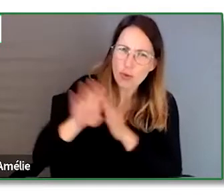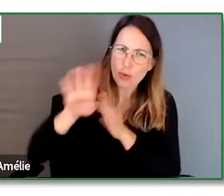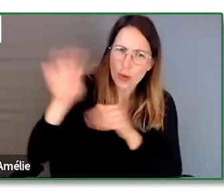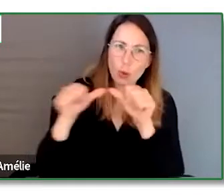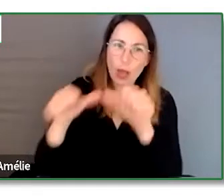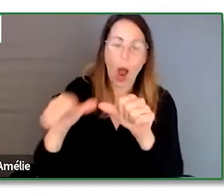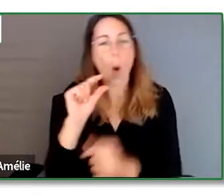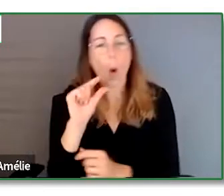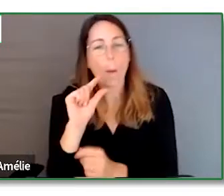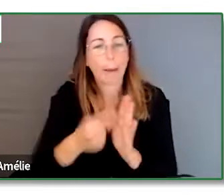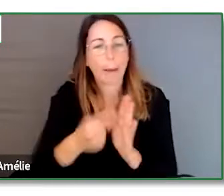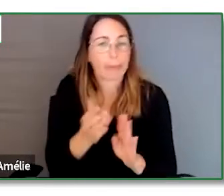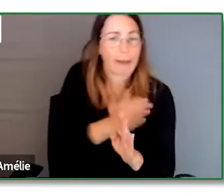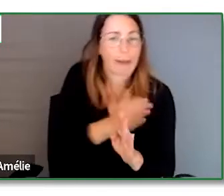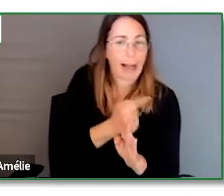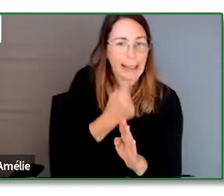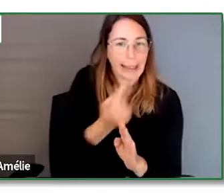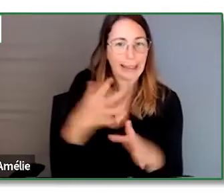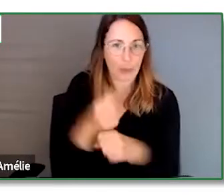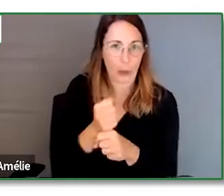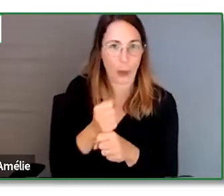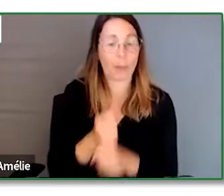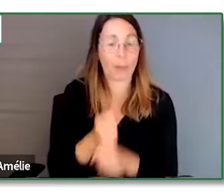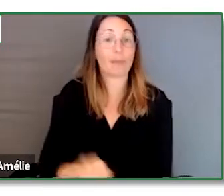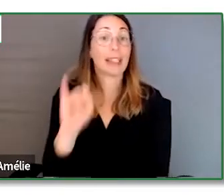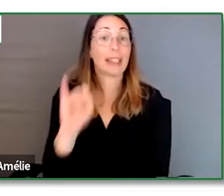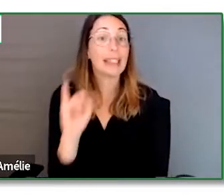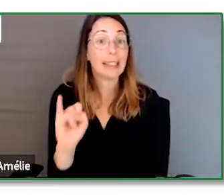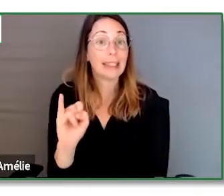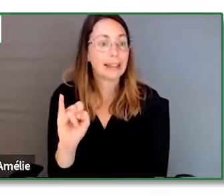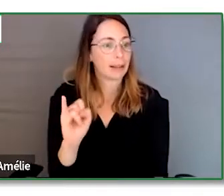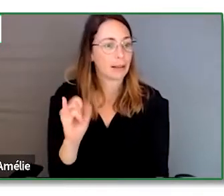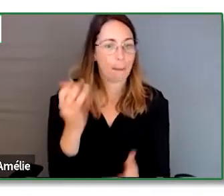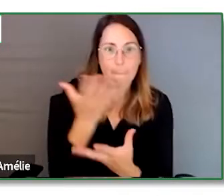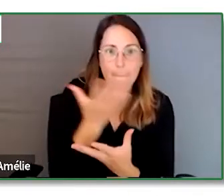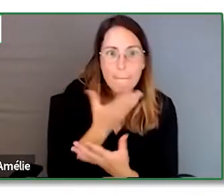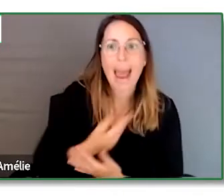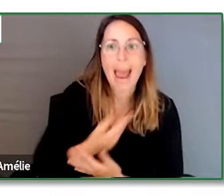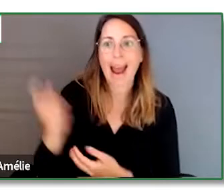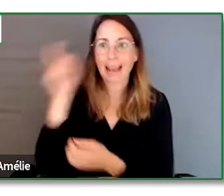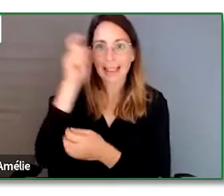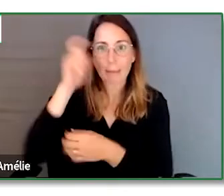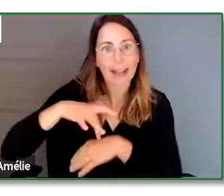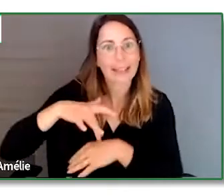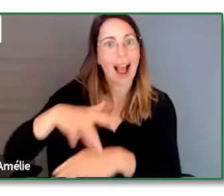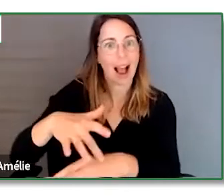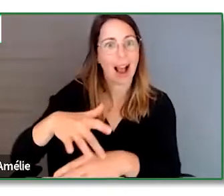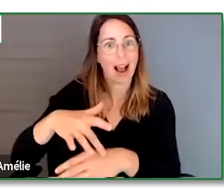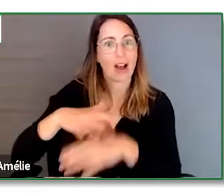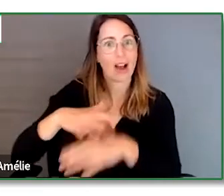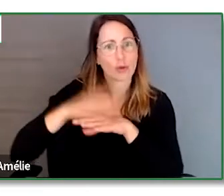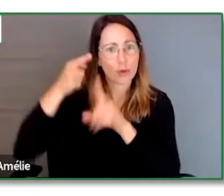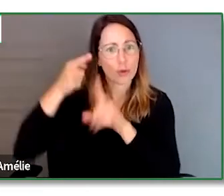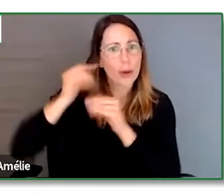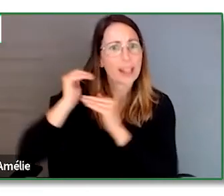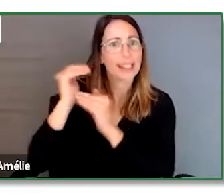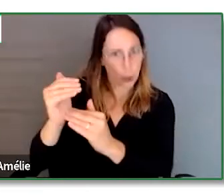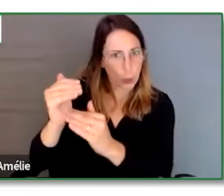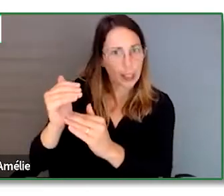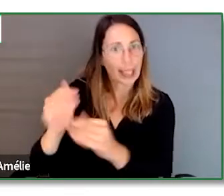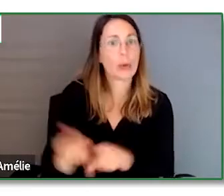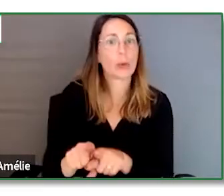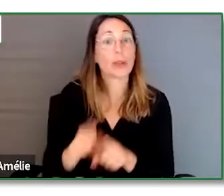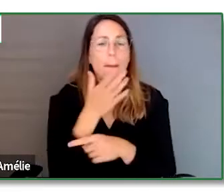mais c'est-à-dire que quand on a des belles expériences en sécurité et qu'on vit des beaux moments en famille, entre